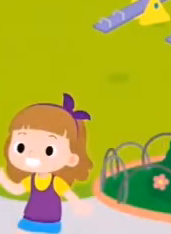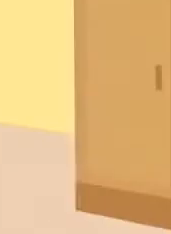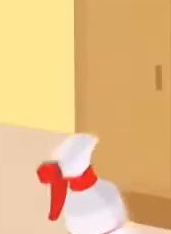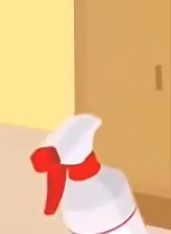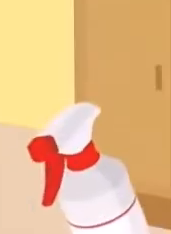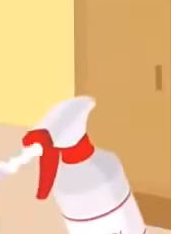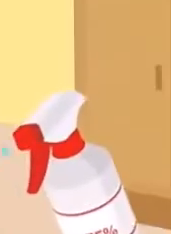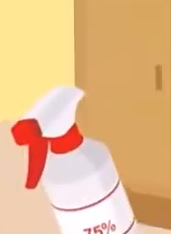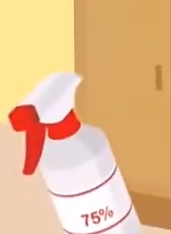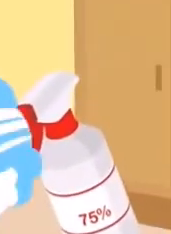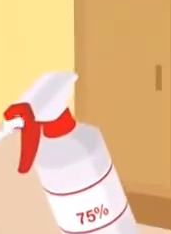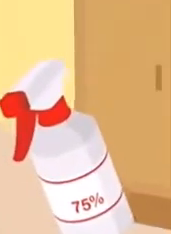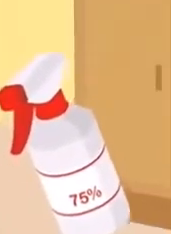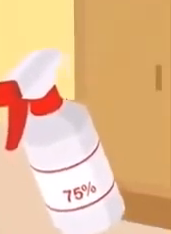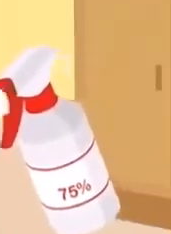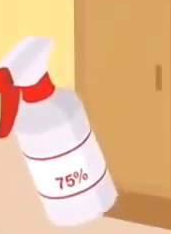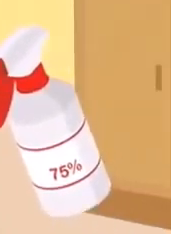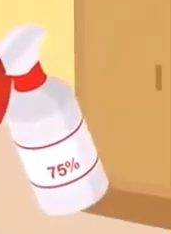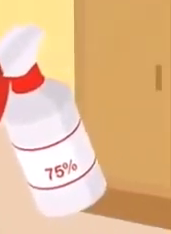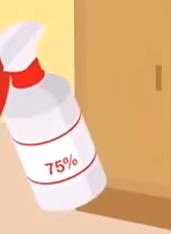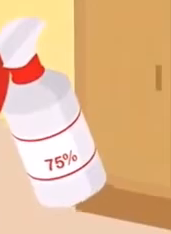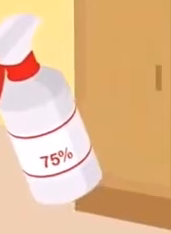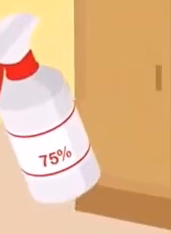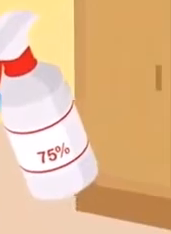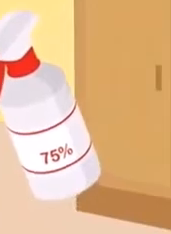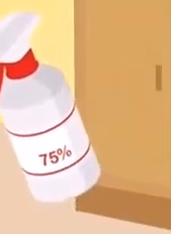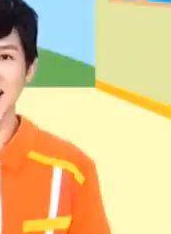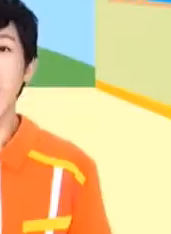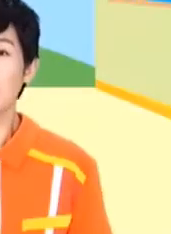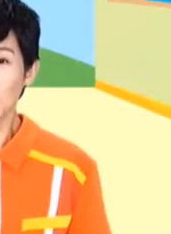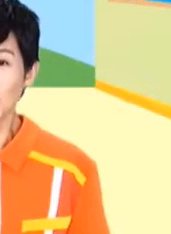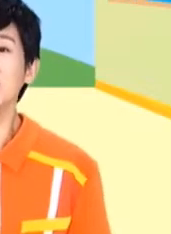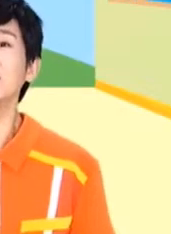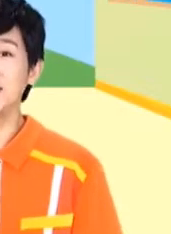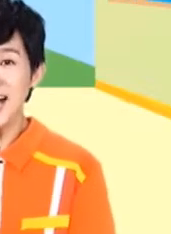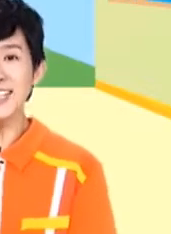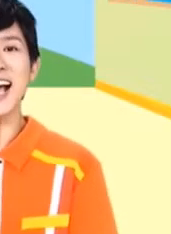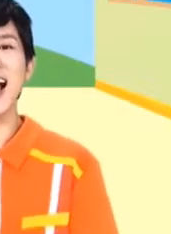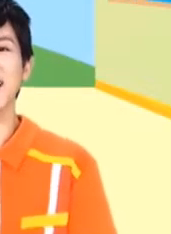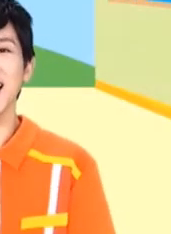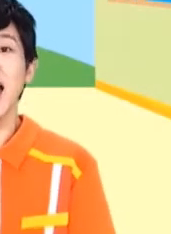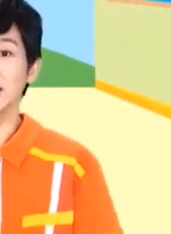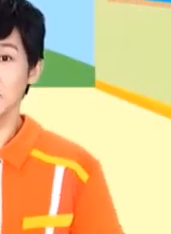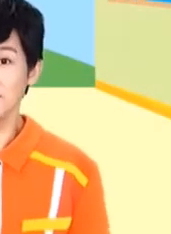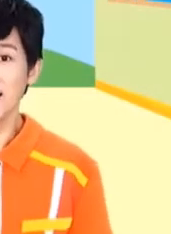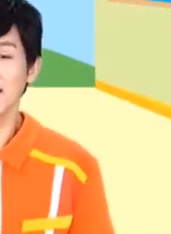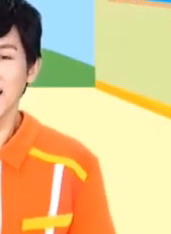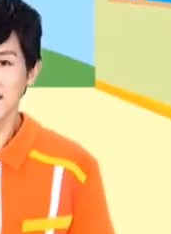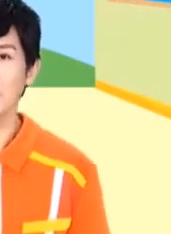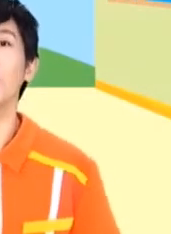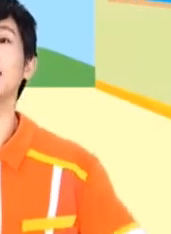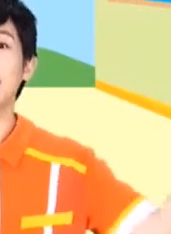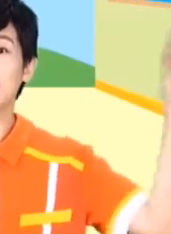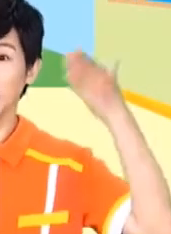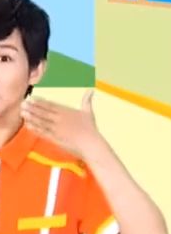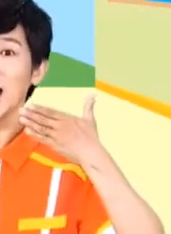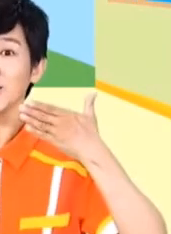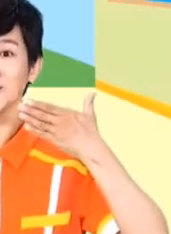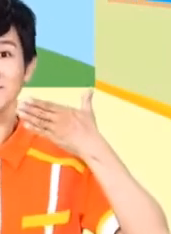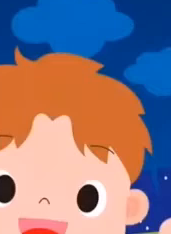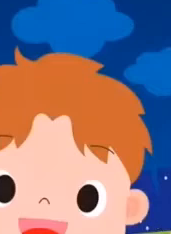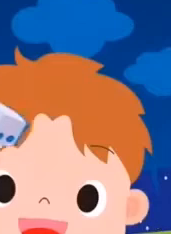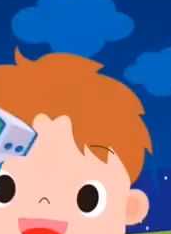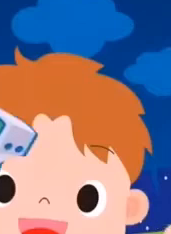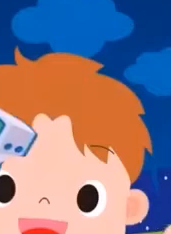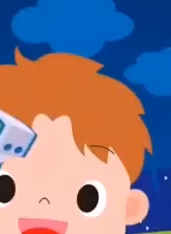聚，常消毒，保持卫生。 固定的人打菜，吃完饭赶快戴上口